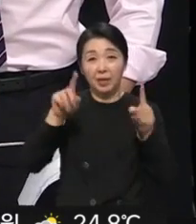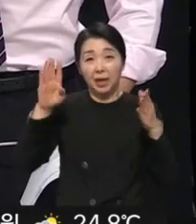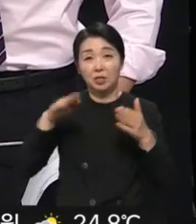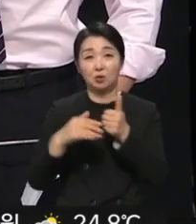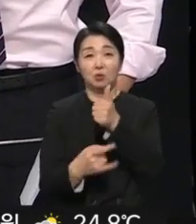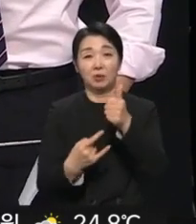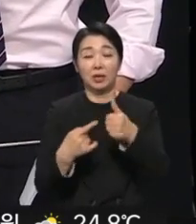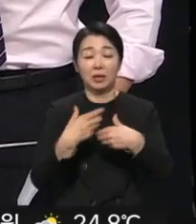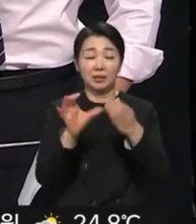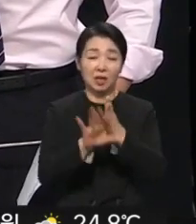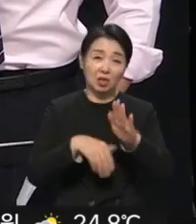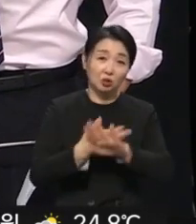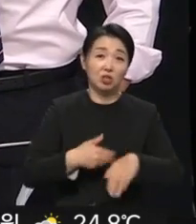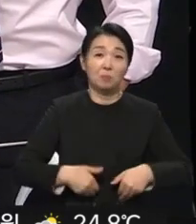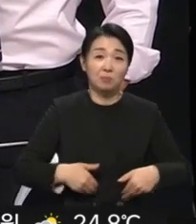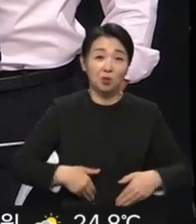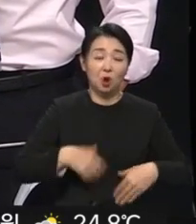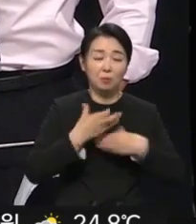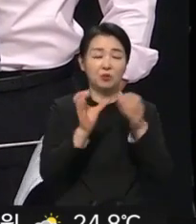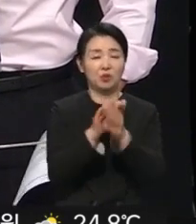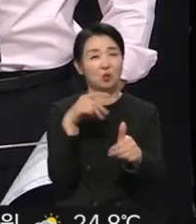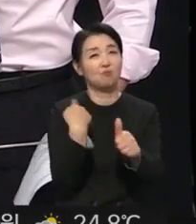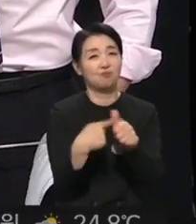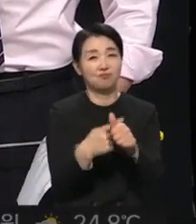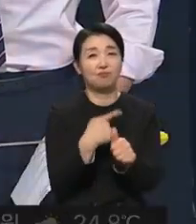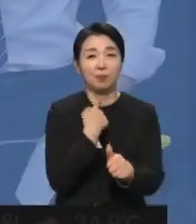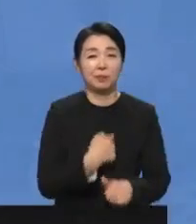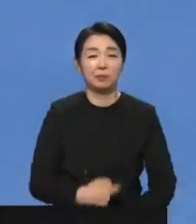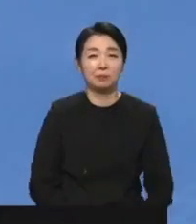민주당을 향해 거침없는 쓴소리를 내뱉었었는데요.